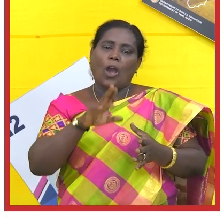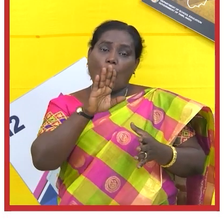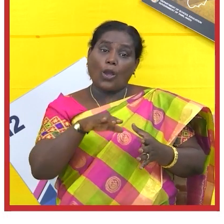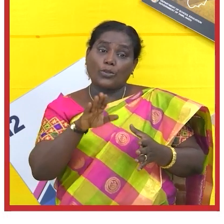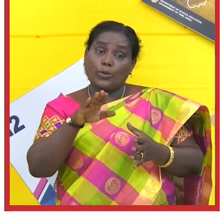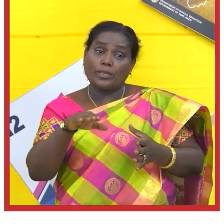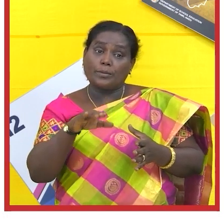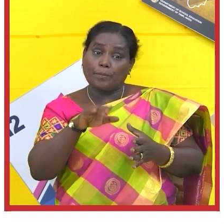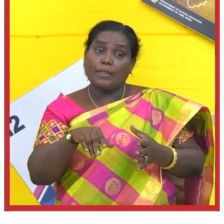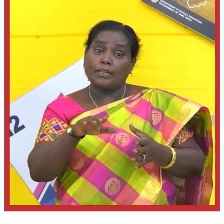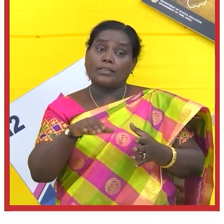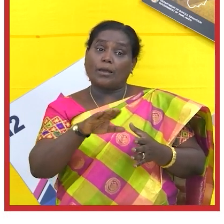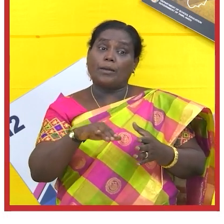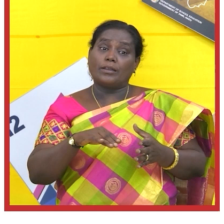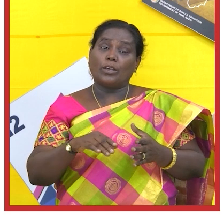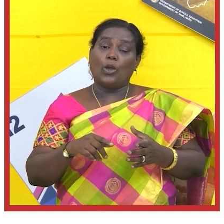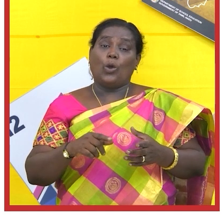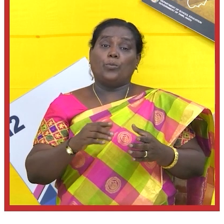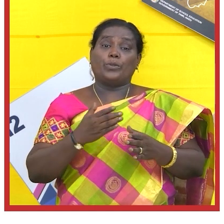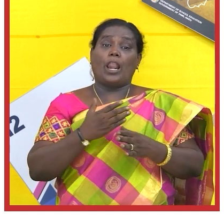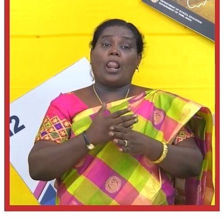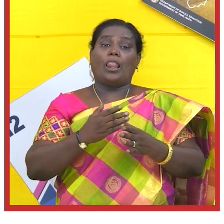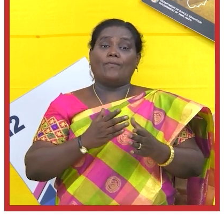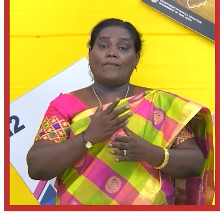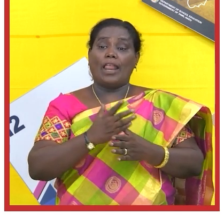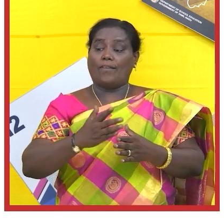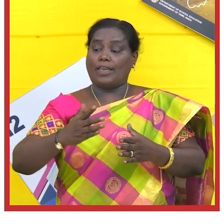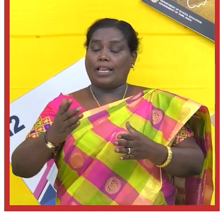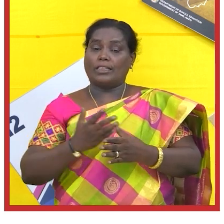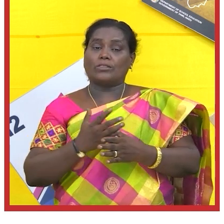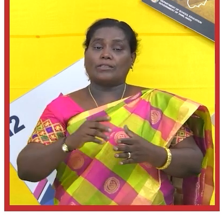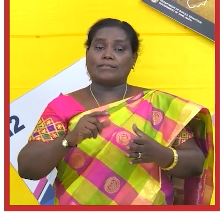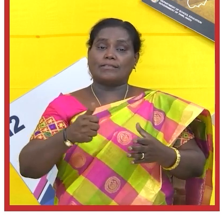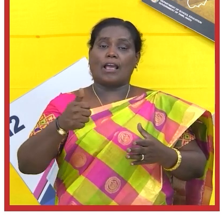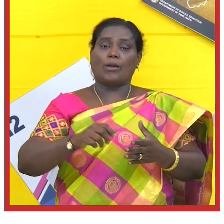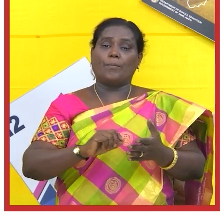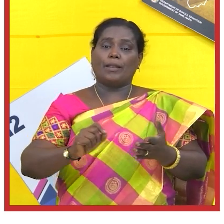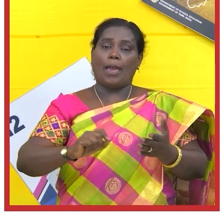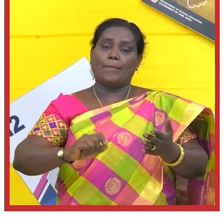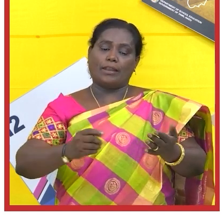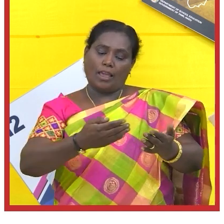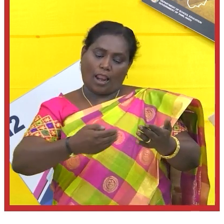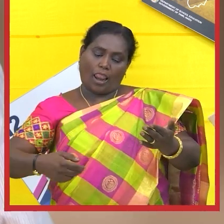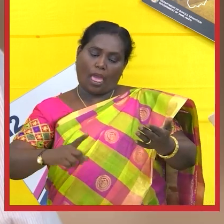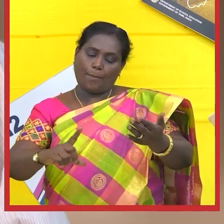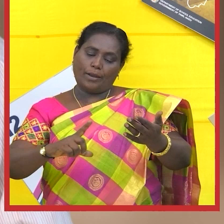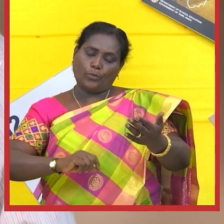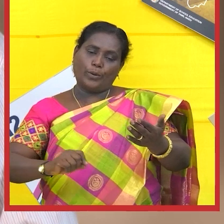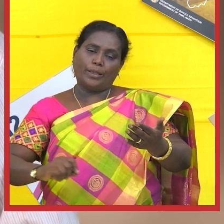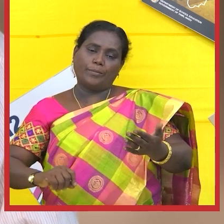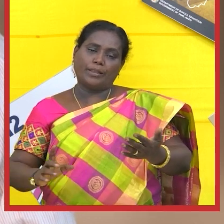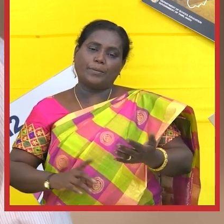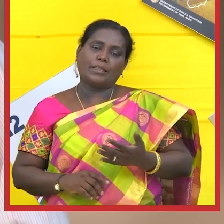ஆண்டுதான் இந்தியாவினுடைய முதல் தொழிற்சங்கமான சென்னை தொழிற்சங்கம், மெட்ராஸ் லேபர் யூனியன் உருவாக்கப்படுகிறது.